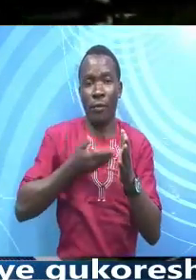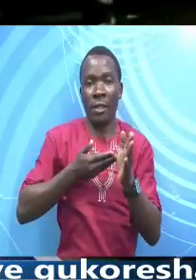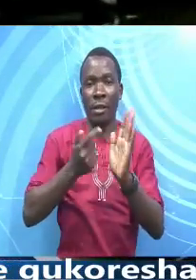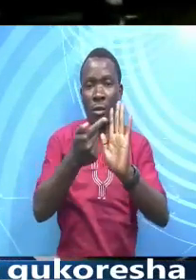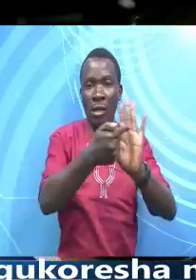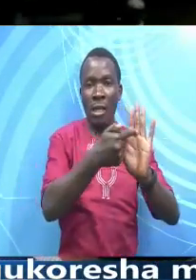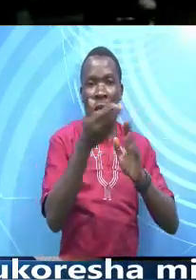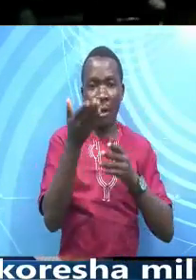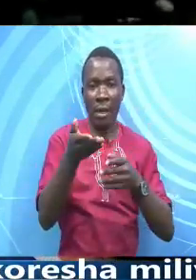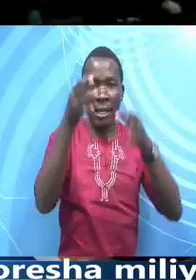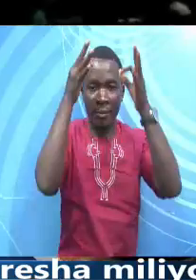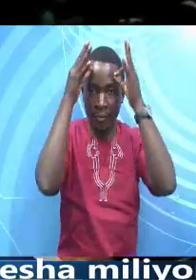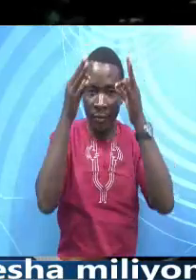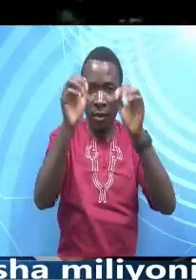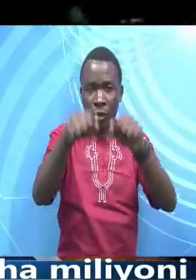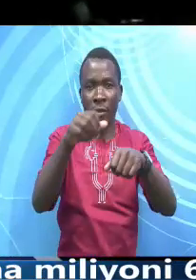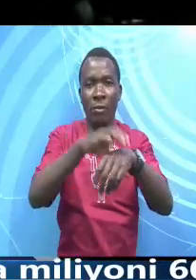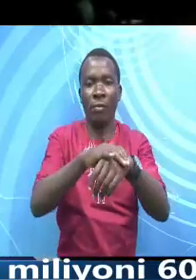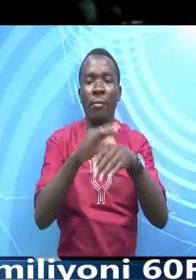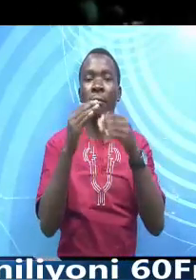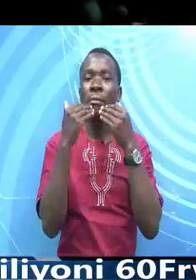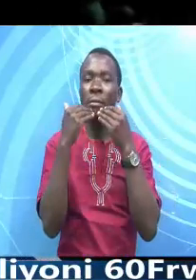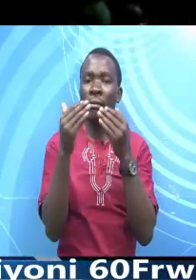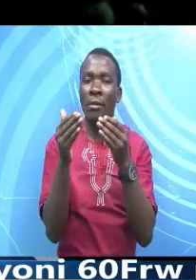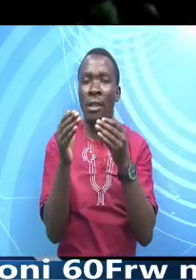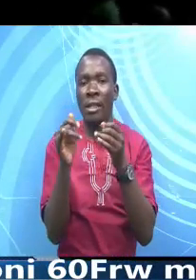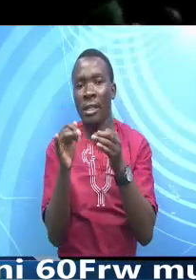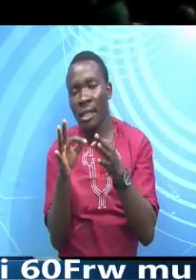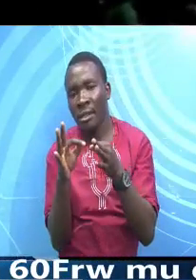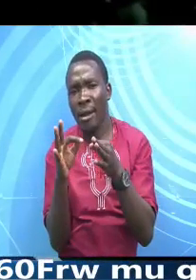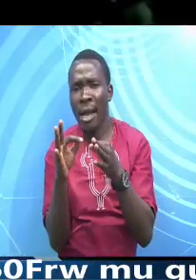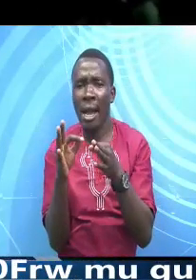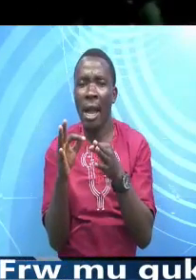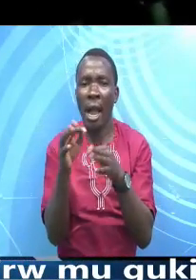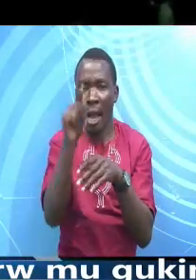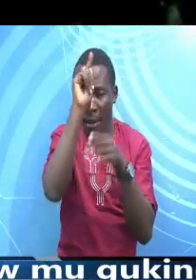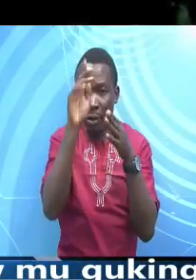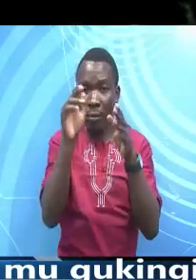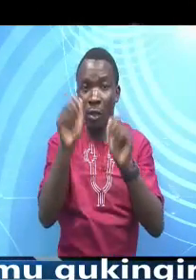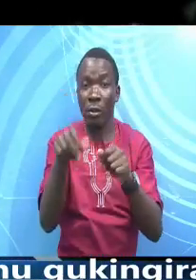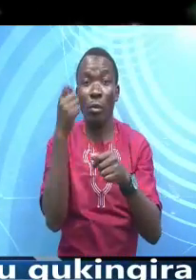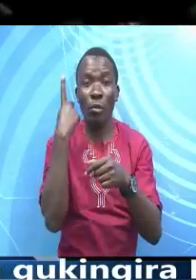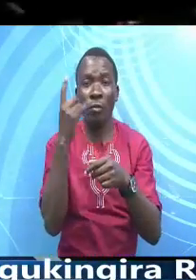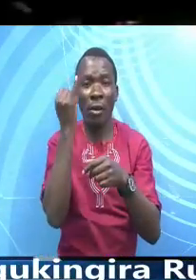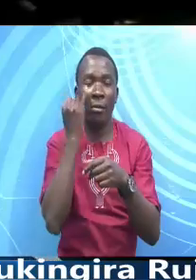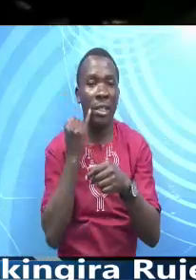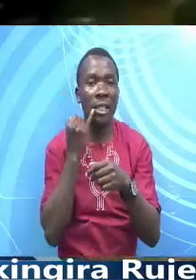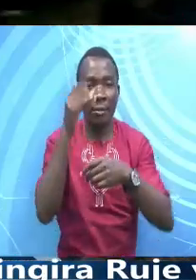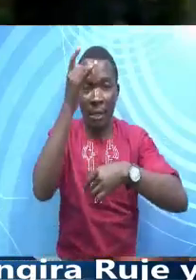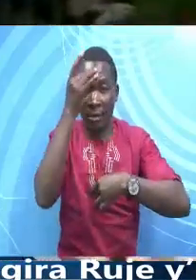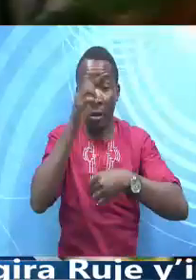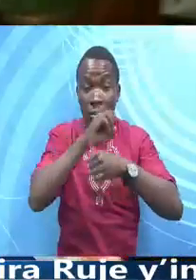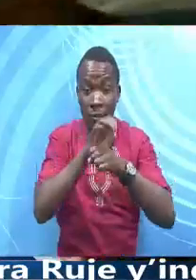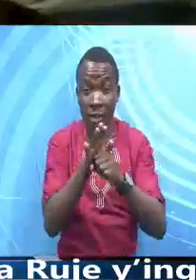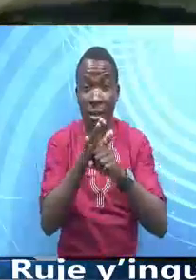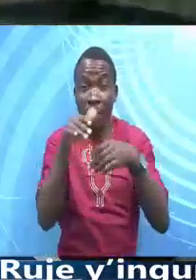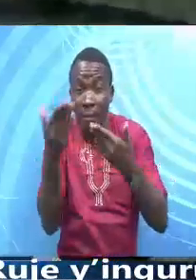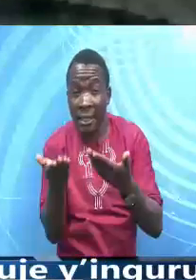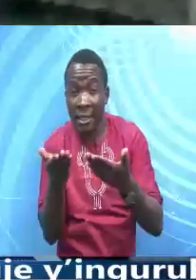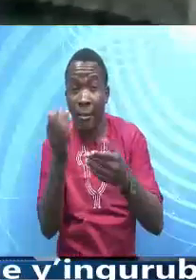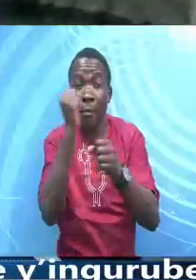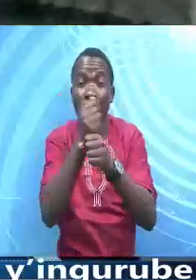ibyemezo byafatwa murakoze kuba abaturage banyu bashobora guhita bumva ubukana bw'iki cyorezo nuko mwakoze